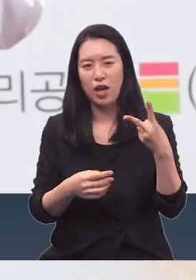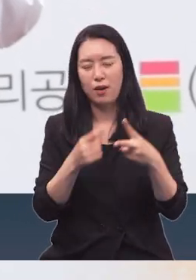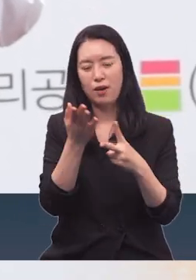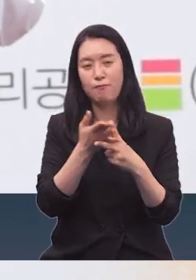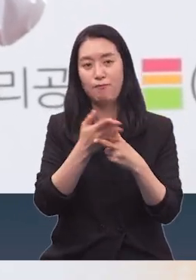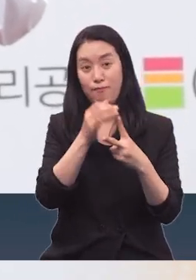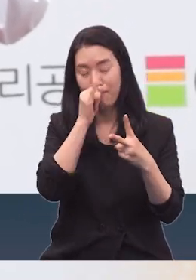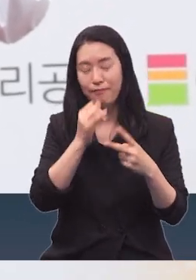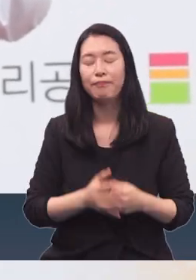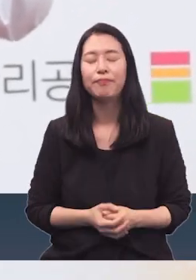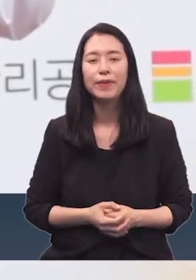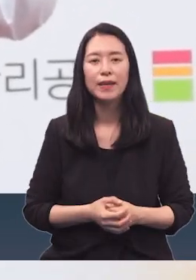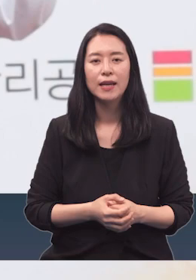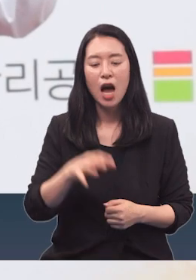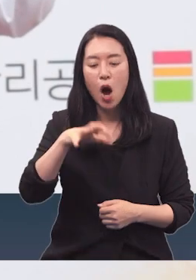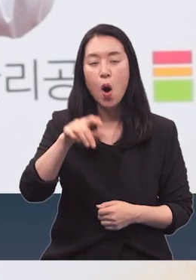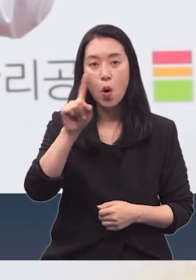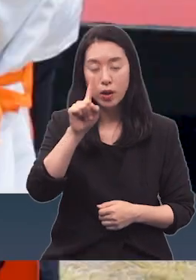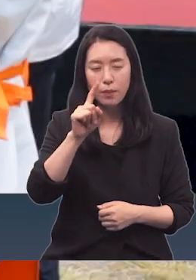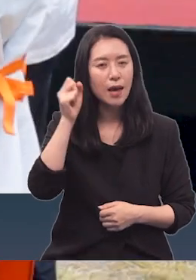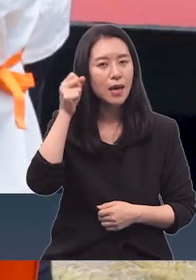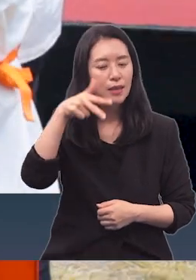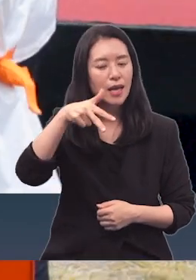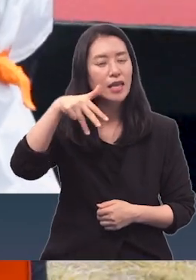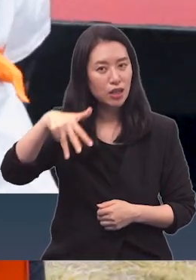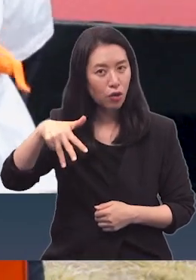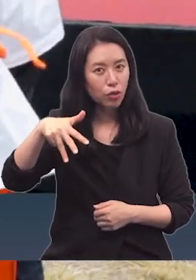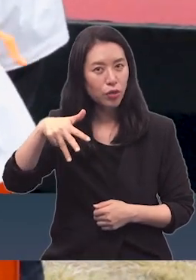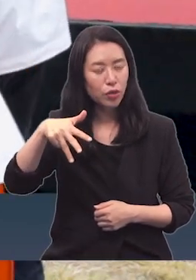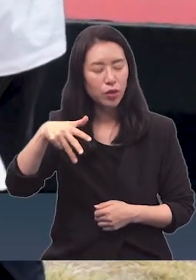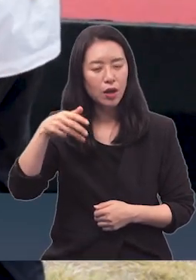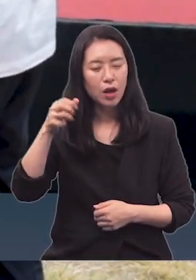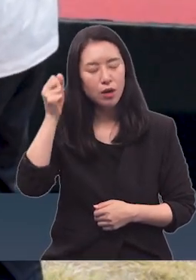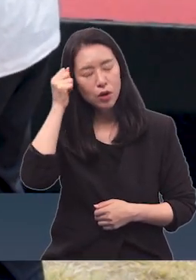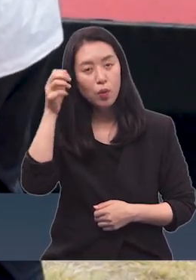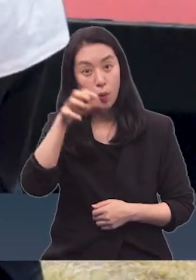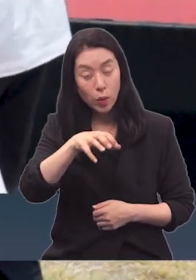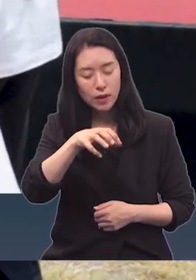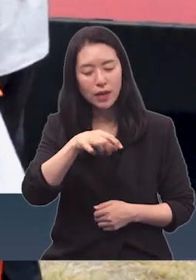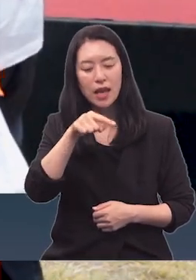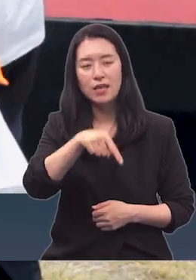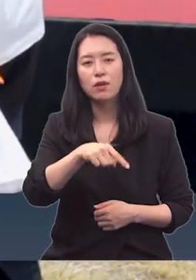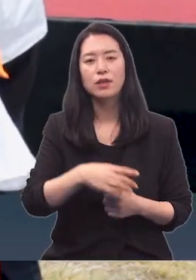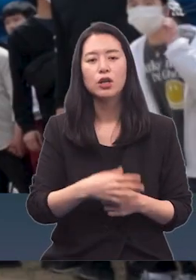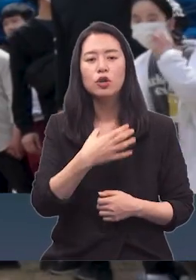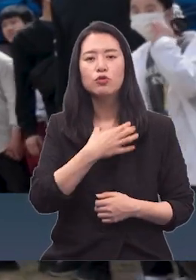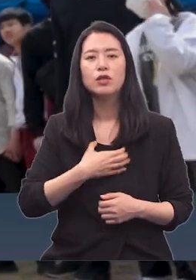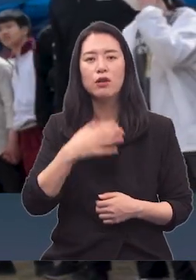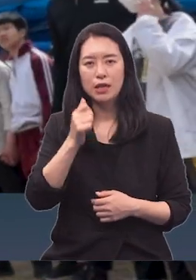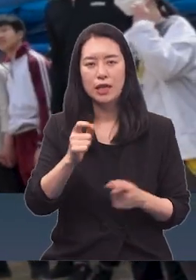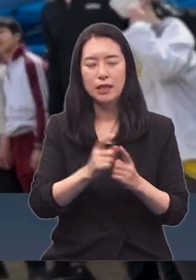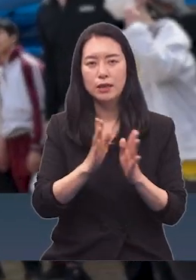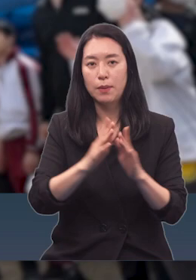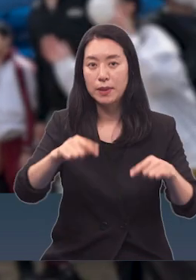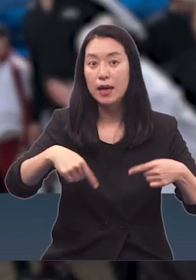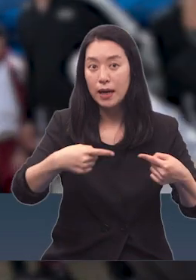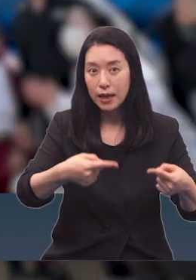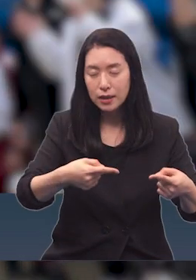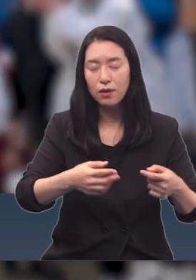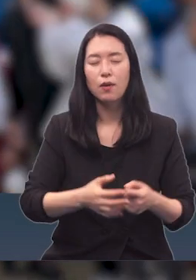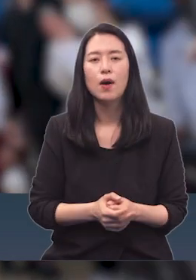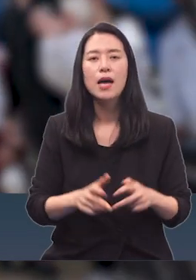제천소재 청풍유스호스텔에서 진행된 관외 행사에서는 이필형 동대문구청장이 참가한